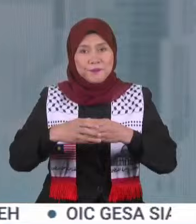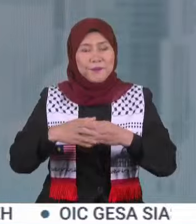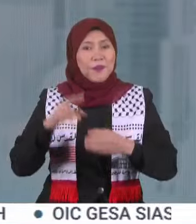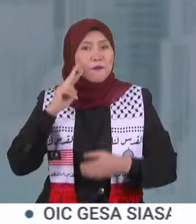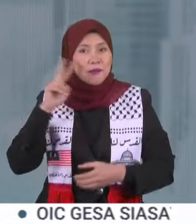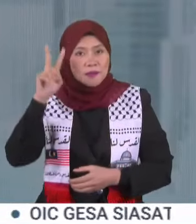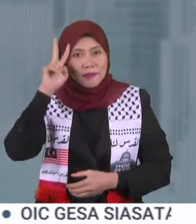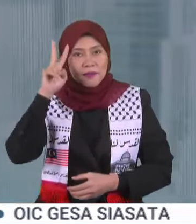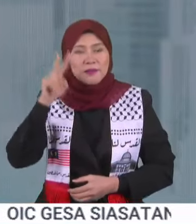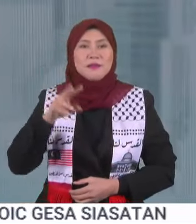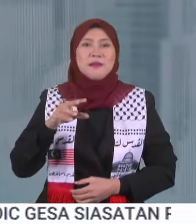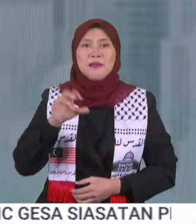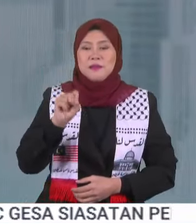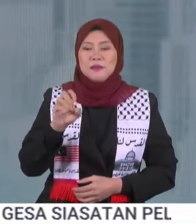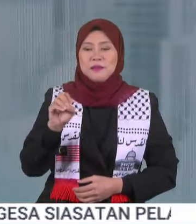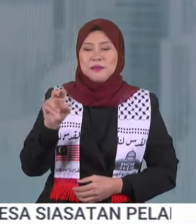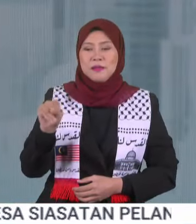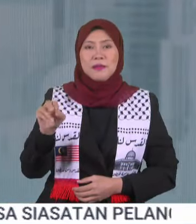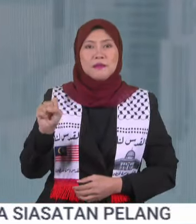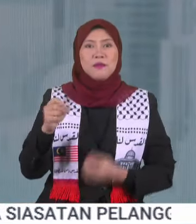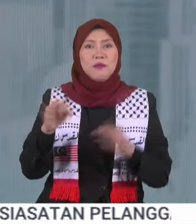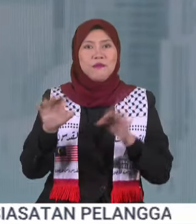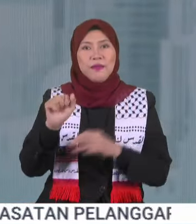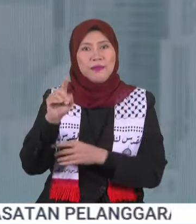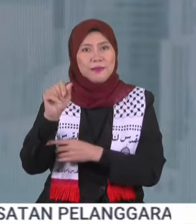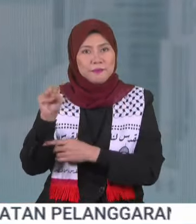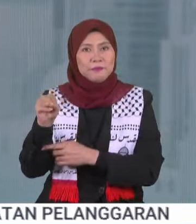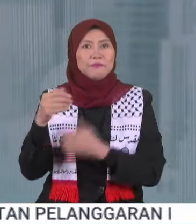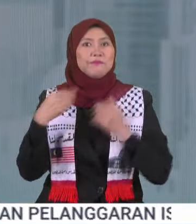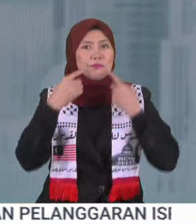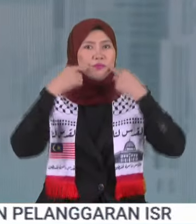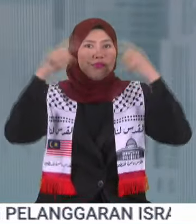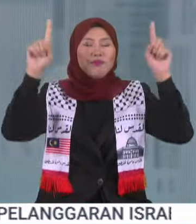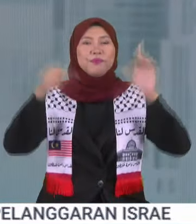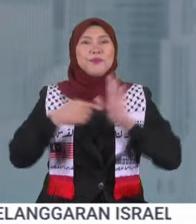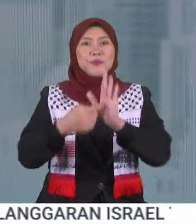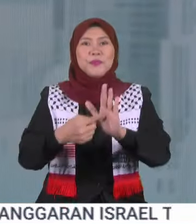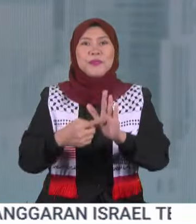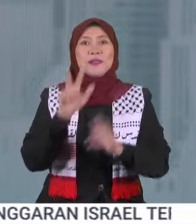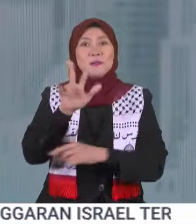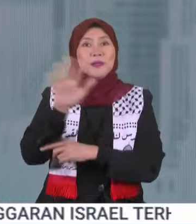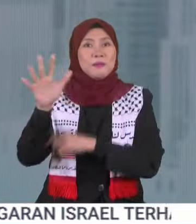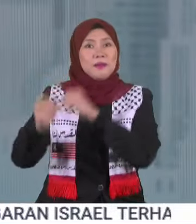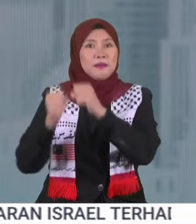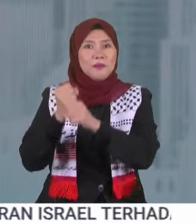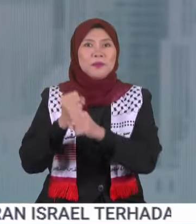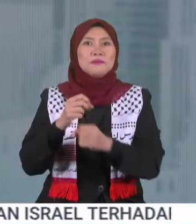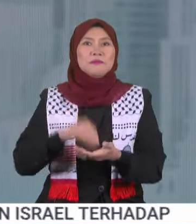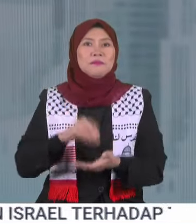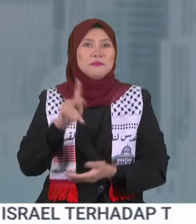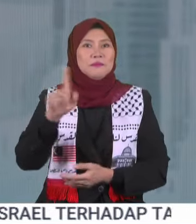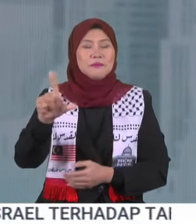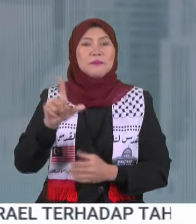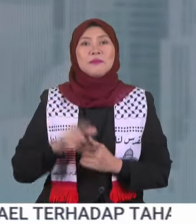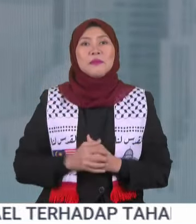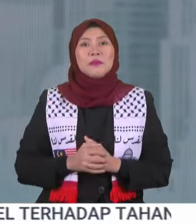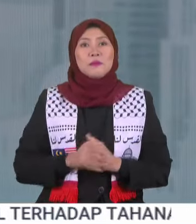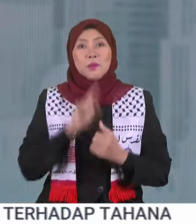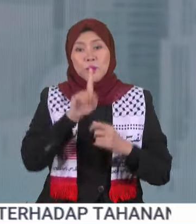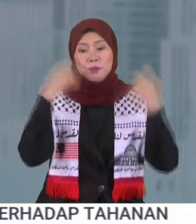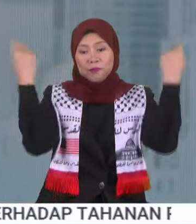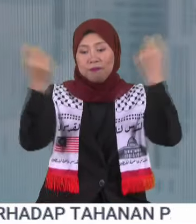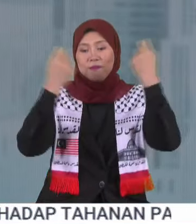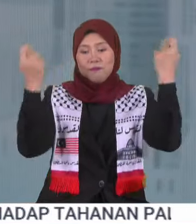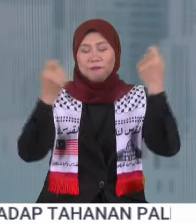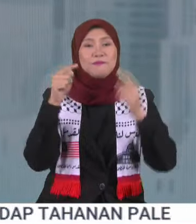Kumpulan veteran Sons of Adam telah berjaya mengadakan showcase 55 tahun Sons of Adam di Ibu Negara sempena sambutan